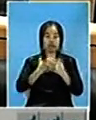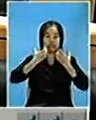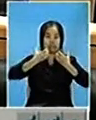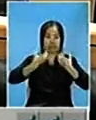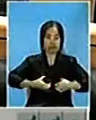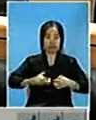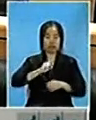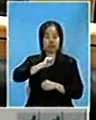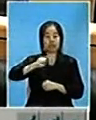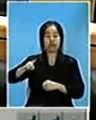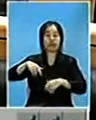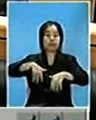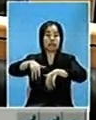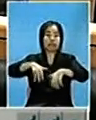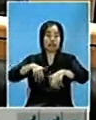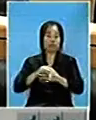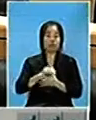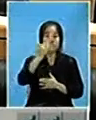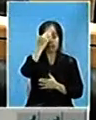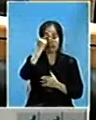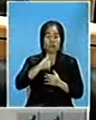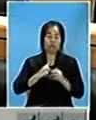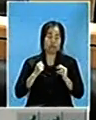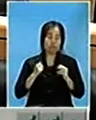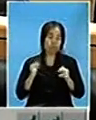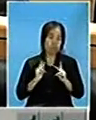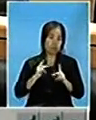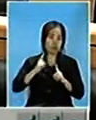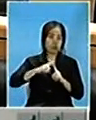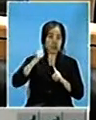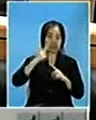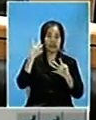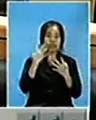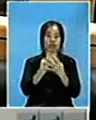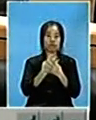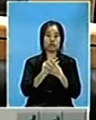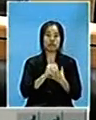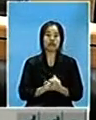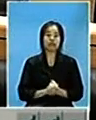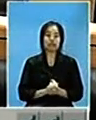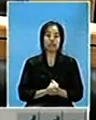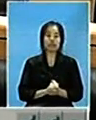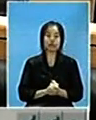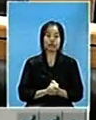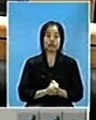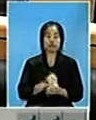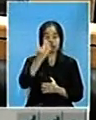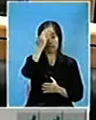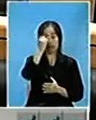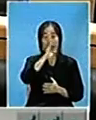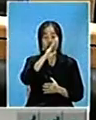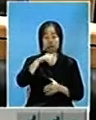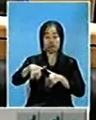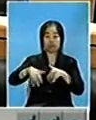อ่อนของนักการเมืองครับว่ากลัวการติดคุกเป็นที่ยิ่งเลยครับเพราะเมื่อนักการเมืองหรือประชาชนโดยทั่วไป